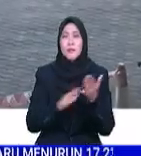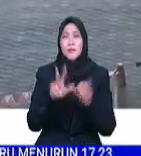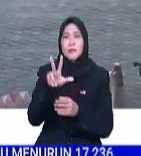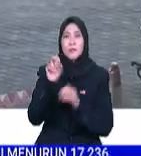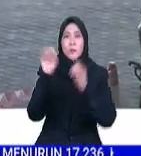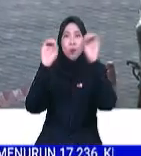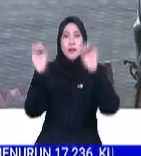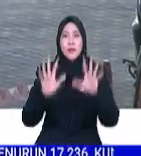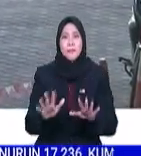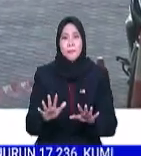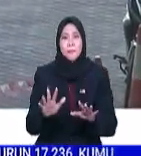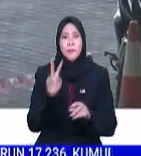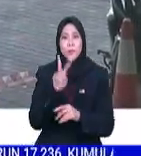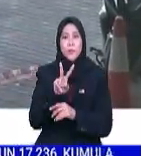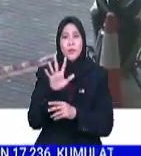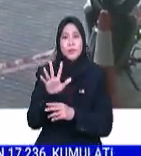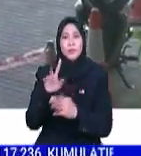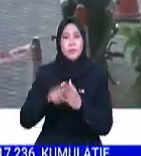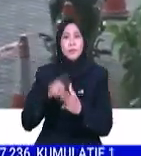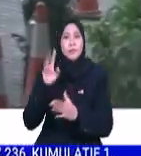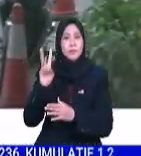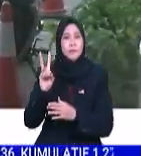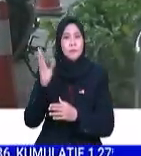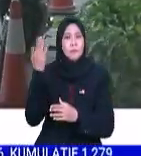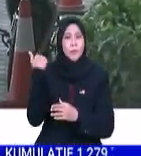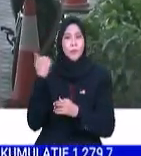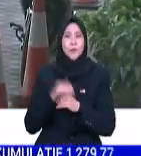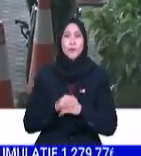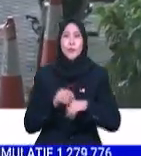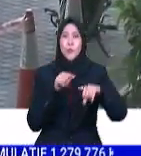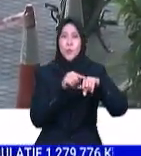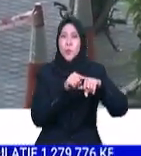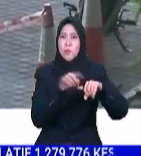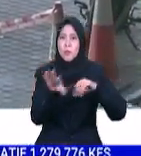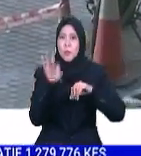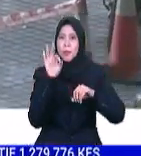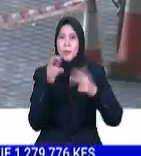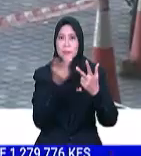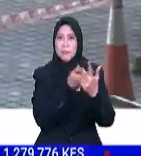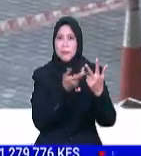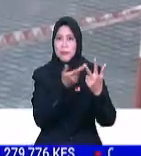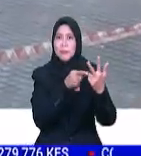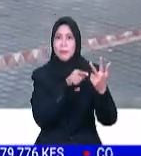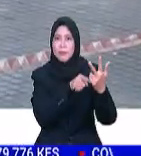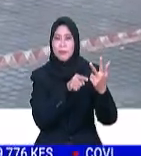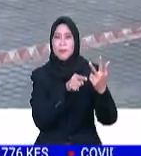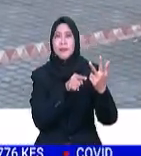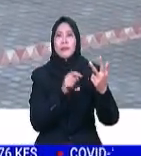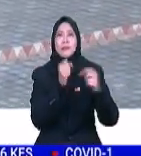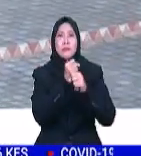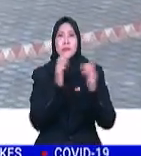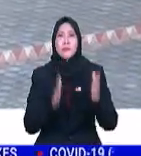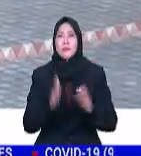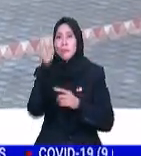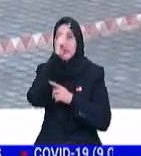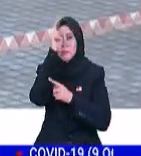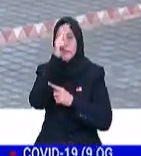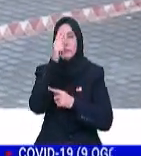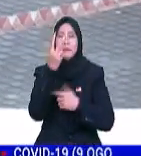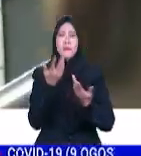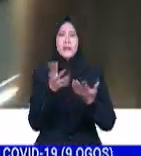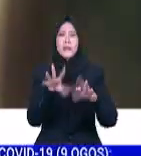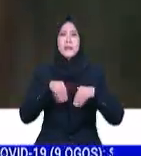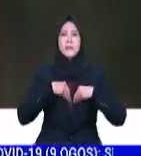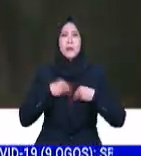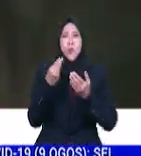30 Shah Alam pada 25 julu bagi pertumbuhan pilihan ke-33 itu Doh selaku penjawat awam didakwa